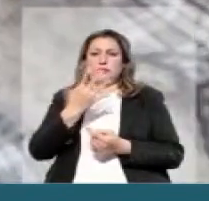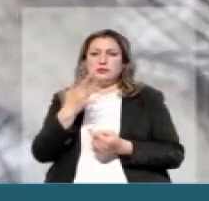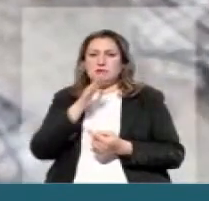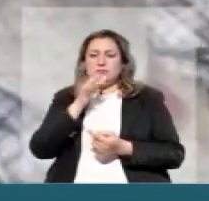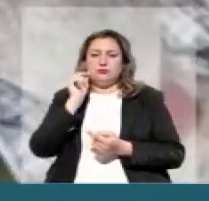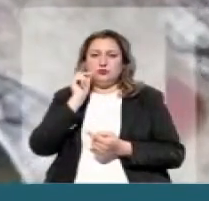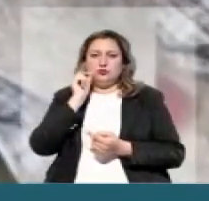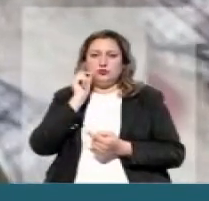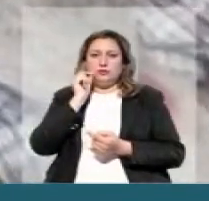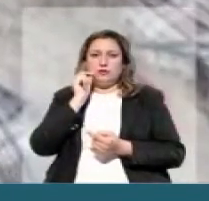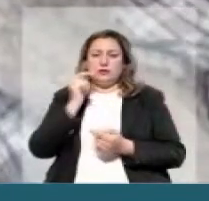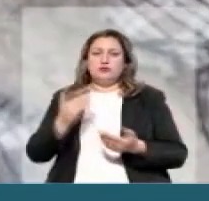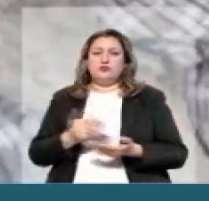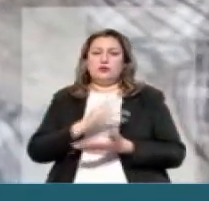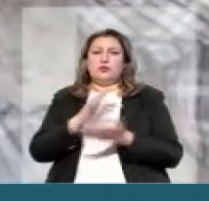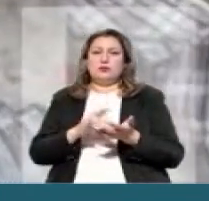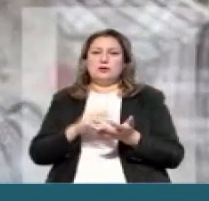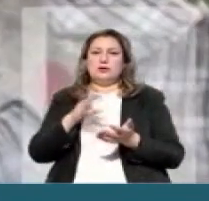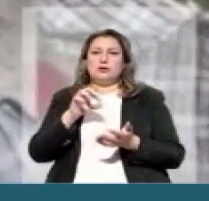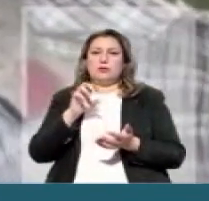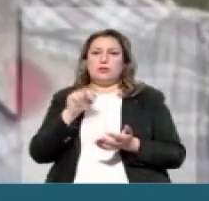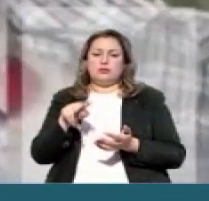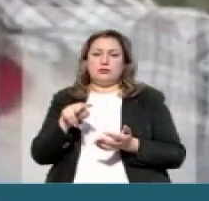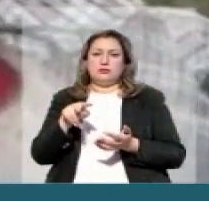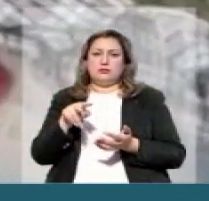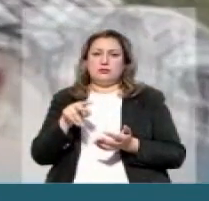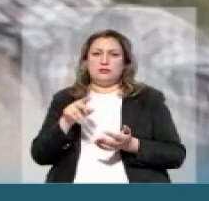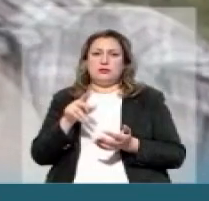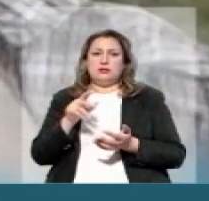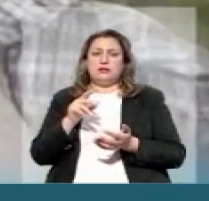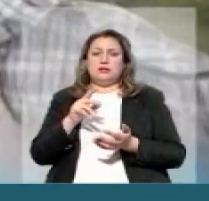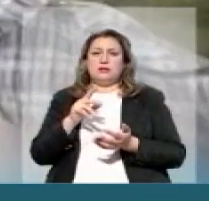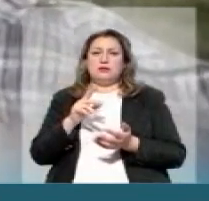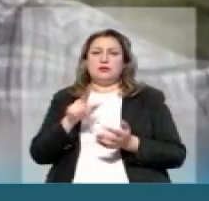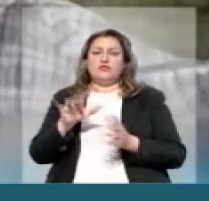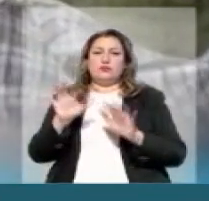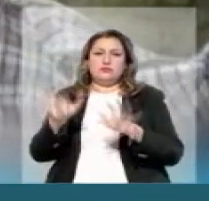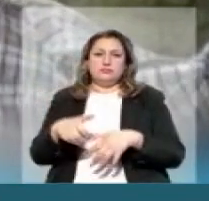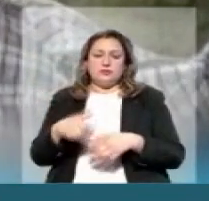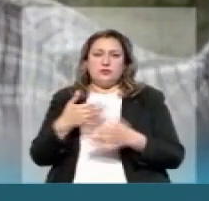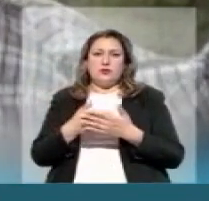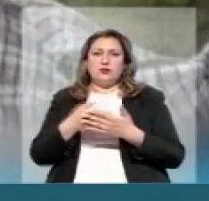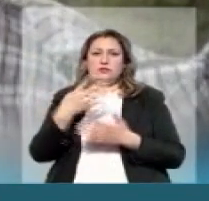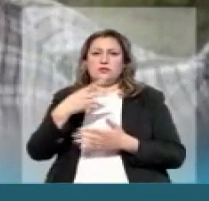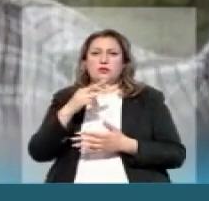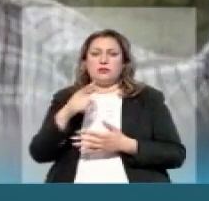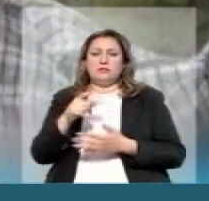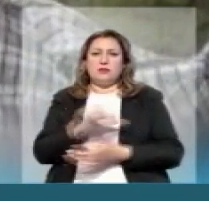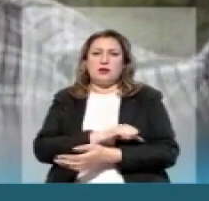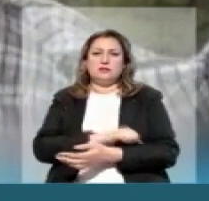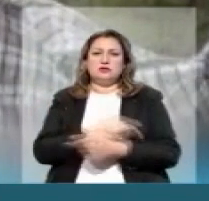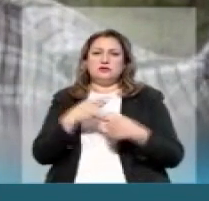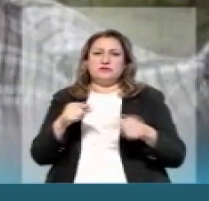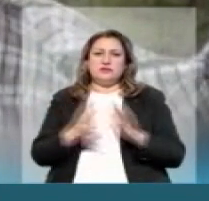гашиш тәркіленді. Қазіргі уақытта талқыланған факт бойынша 297 бабының 3-ші бөлігінде есірткіні аса ірі мөлшерде өткізу